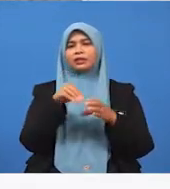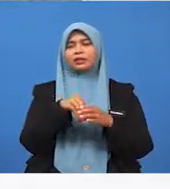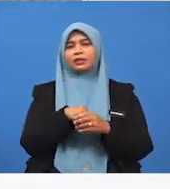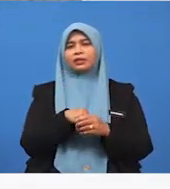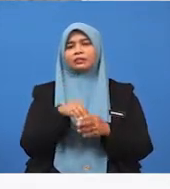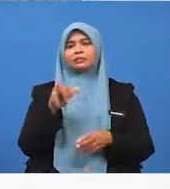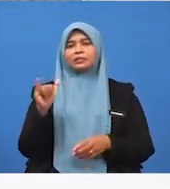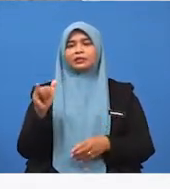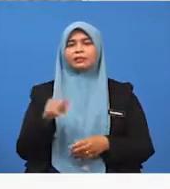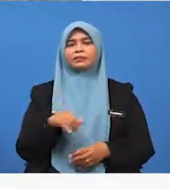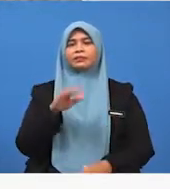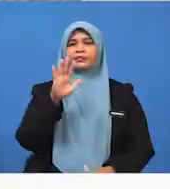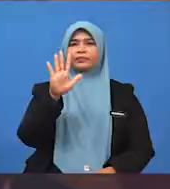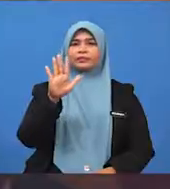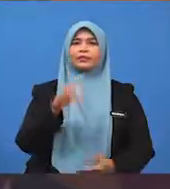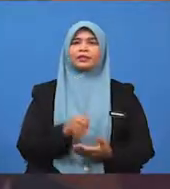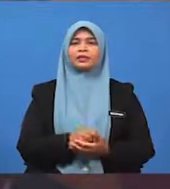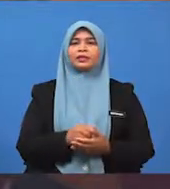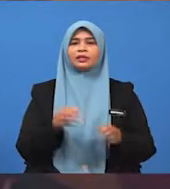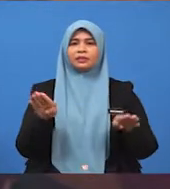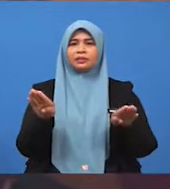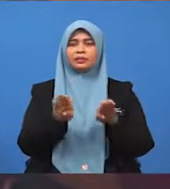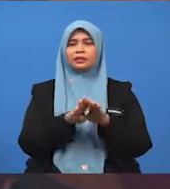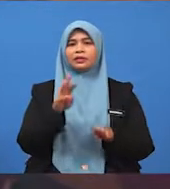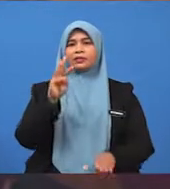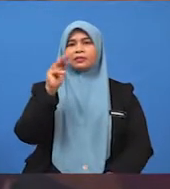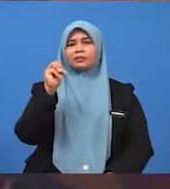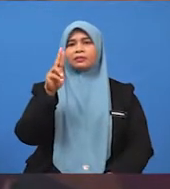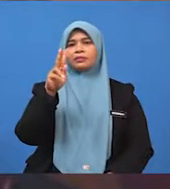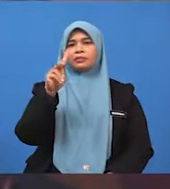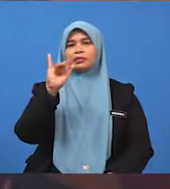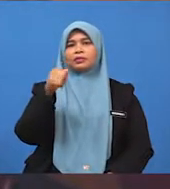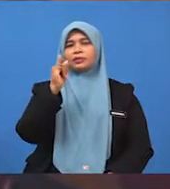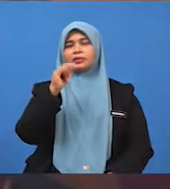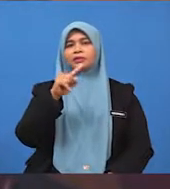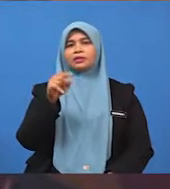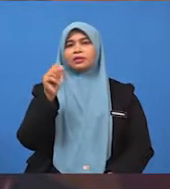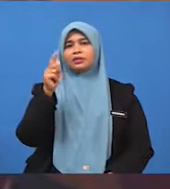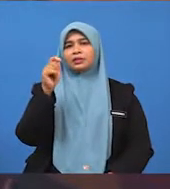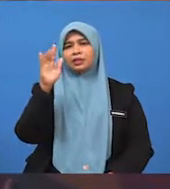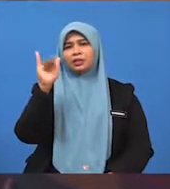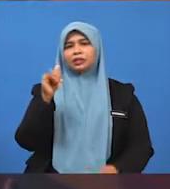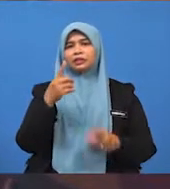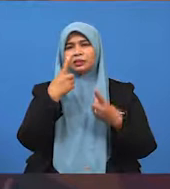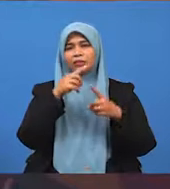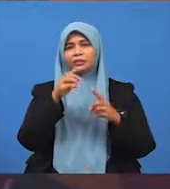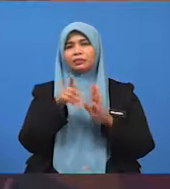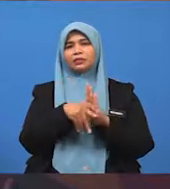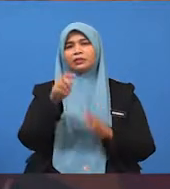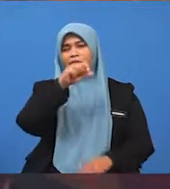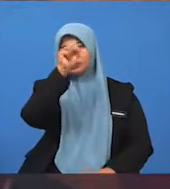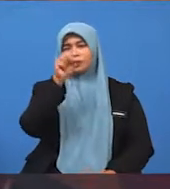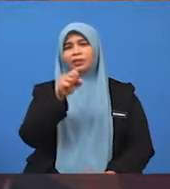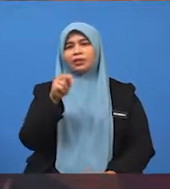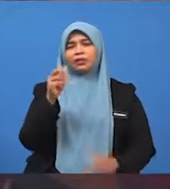persoalan orang kafir. Orang-orang kafir sering menimbulkan persoalan tentang suatu isu dengan